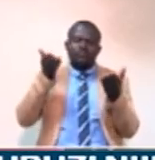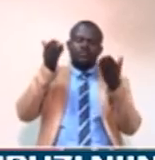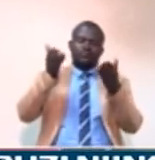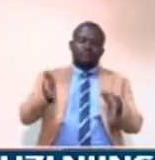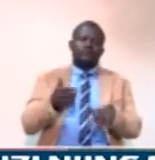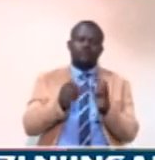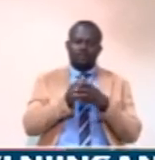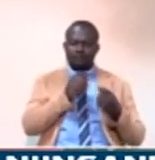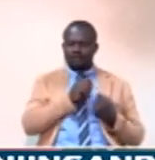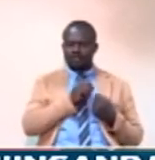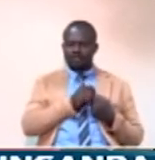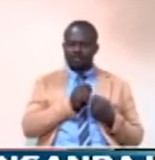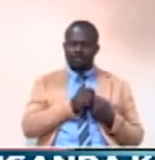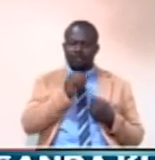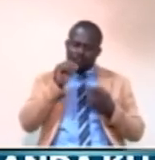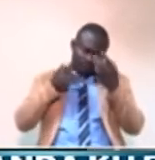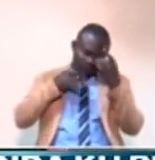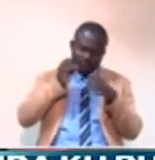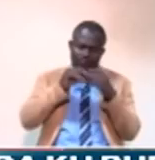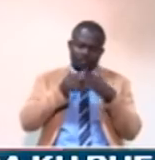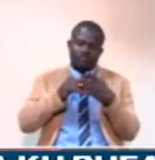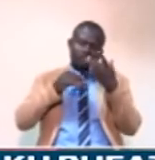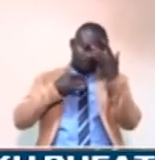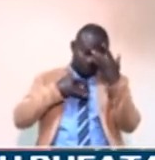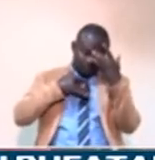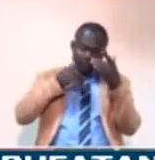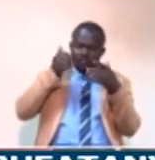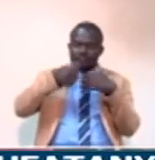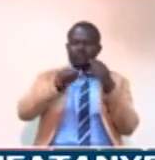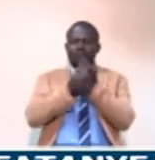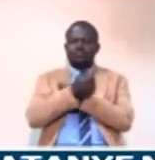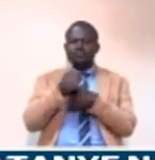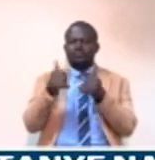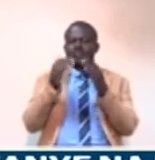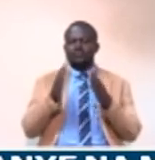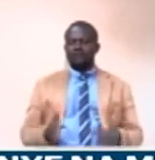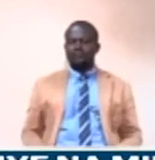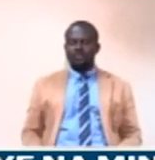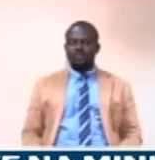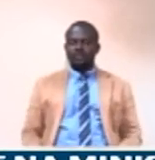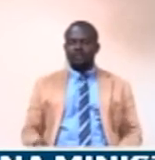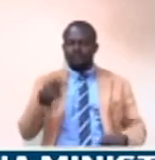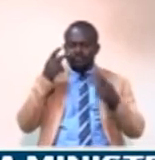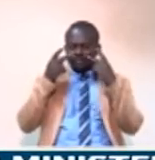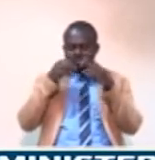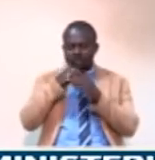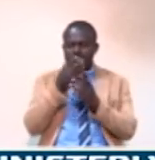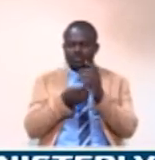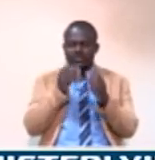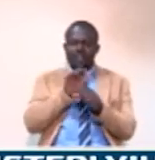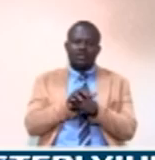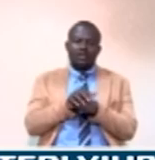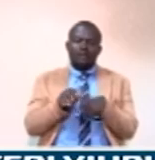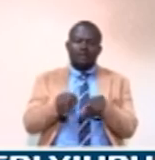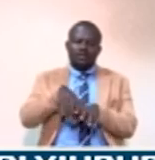kandi irababaza. Utarayirwara cyangwa yirwaze n'ubigira imikino. Urabona harimo igihombo kinini cyane, nka biji